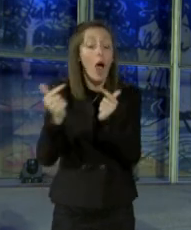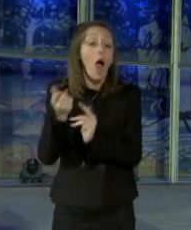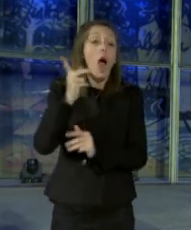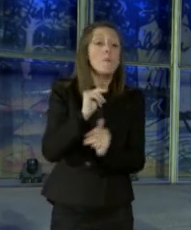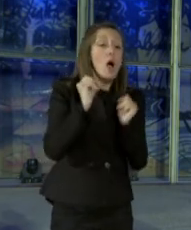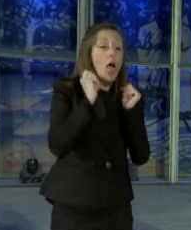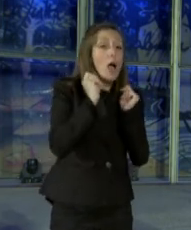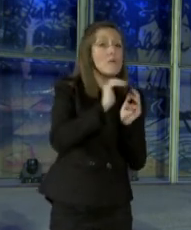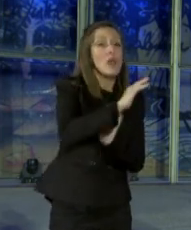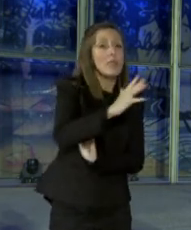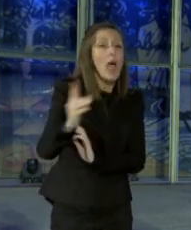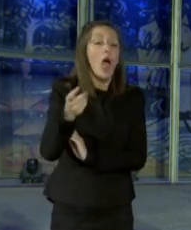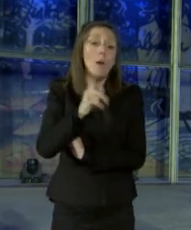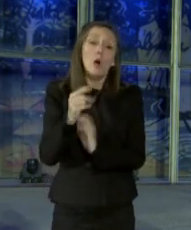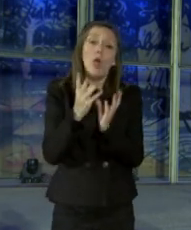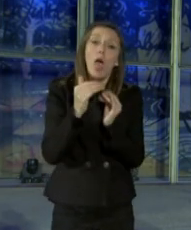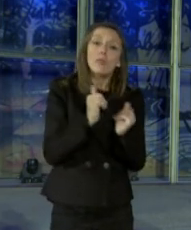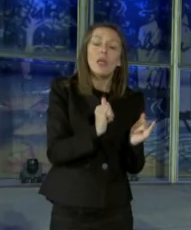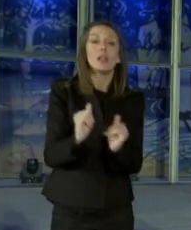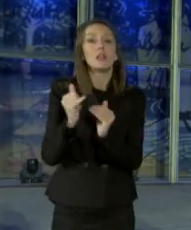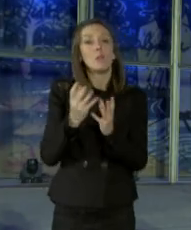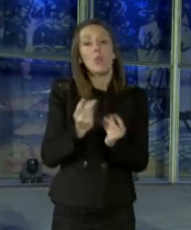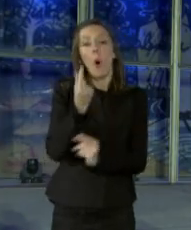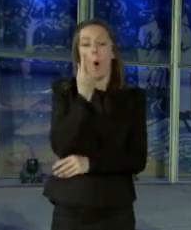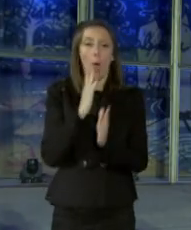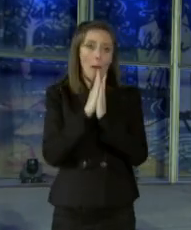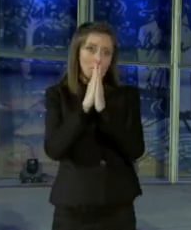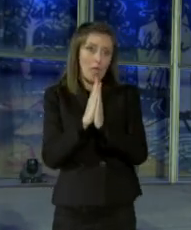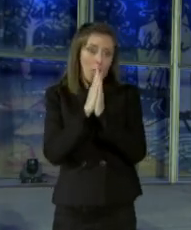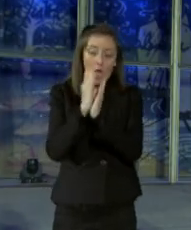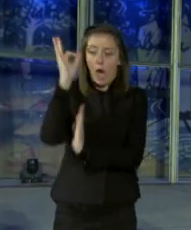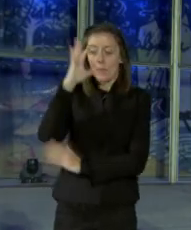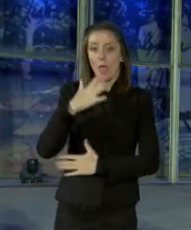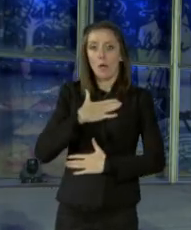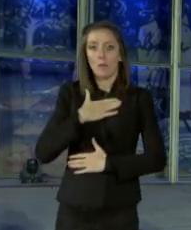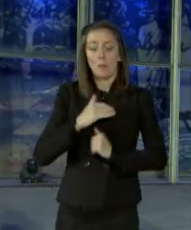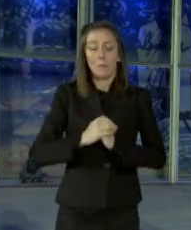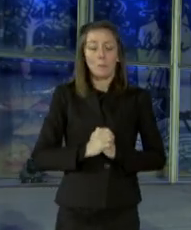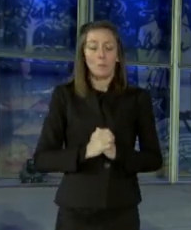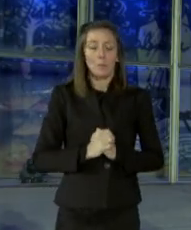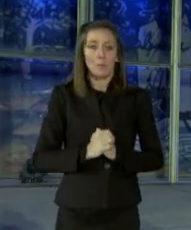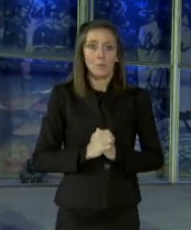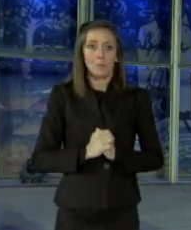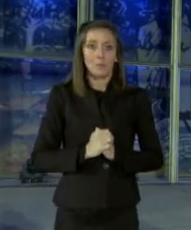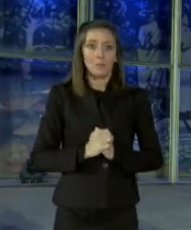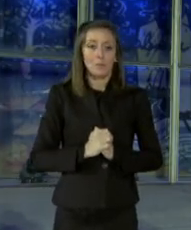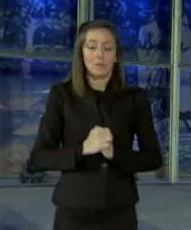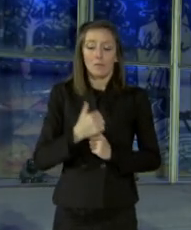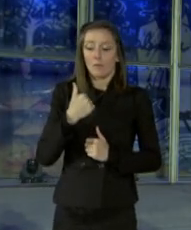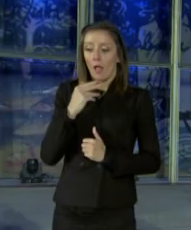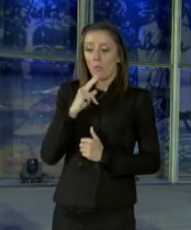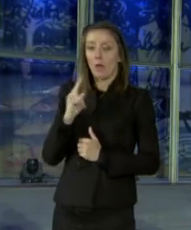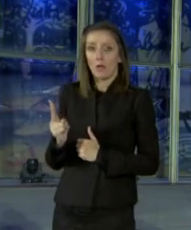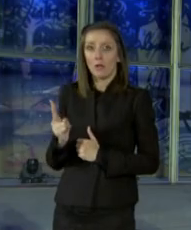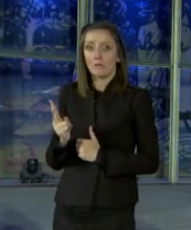e ai figli spirituali una preghiera per l'anima mia risposi